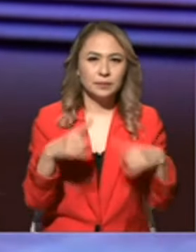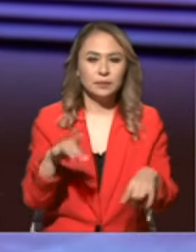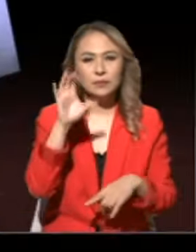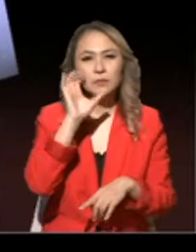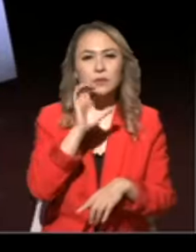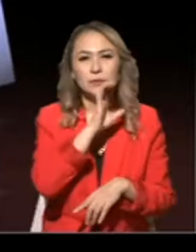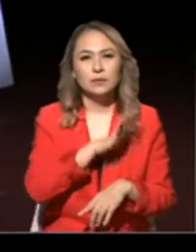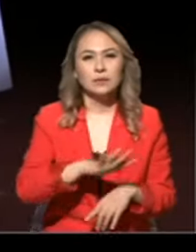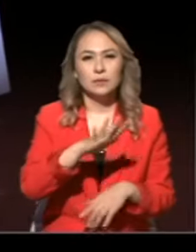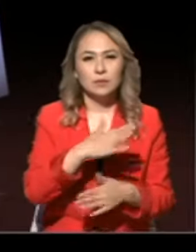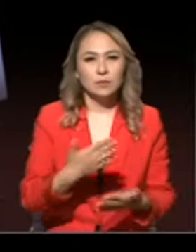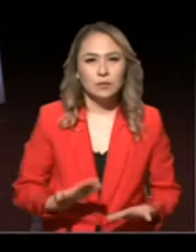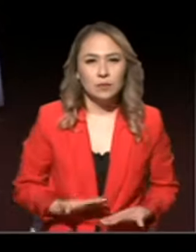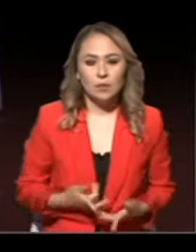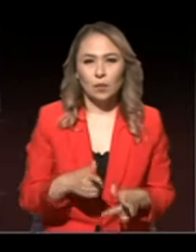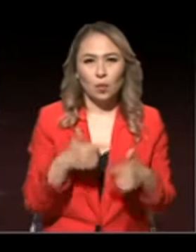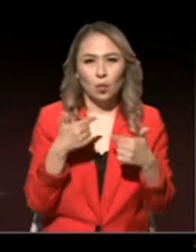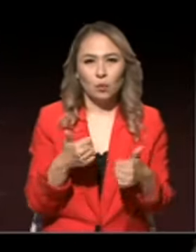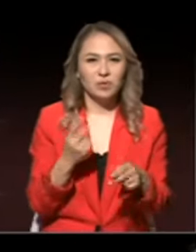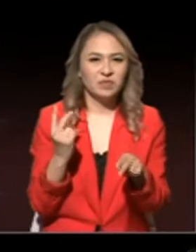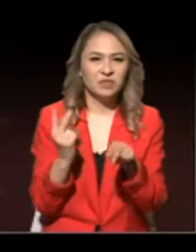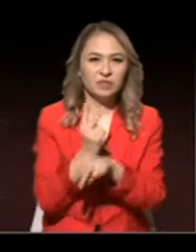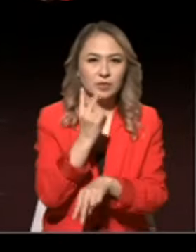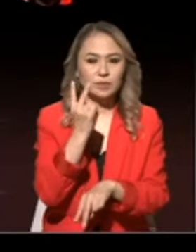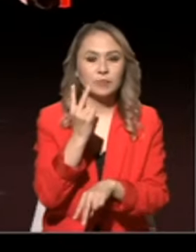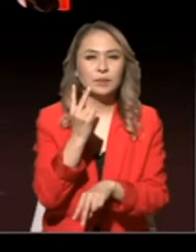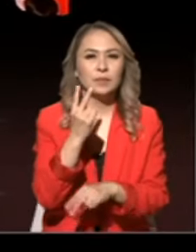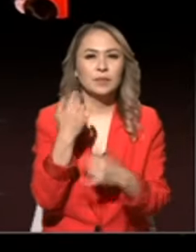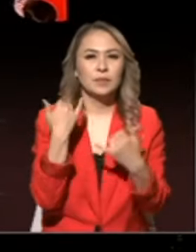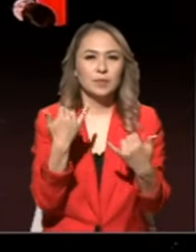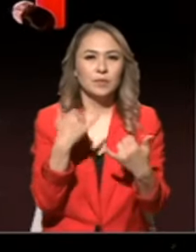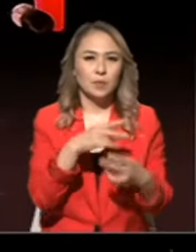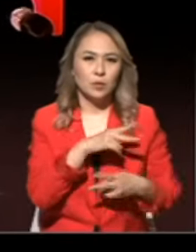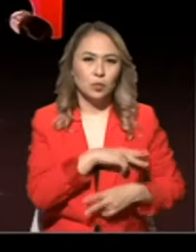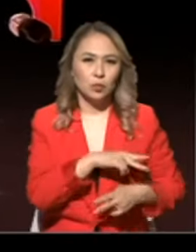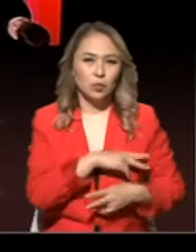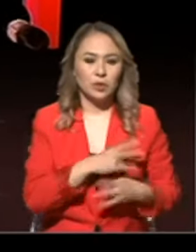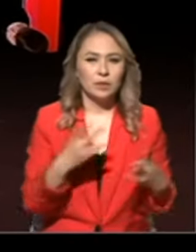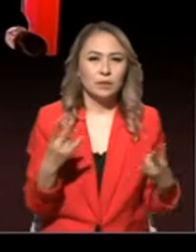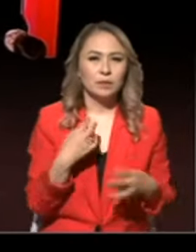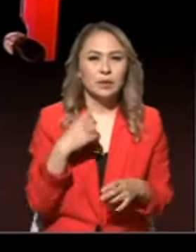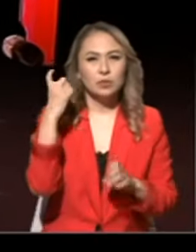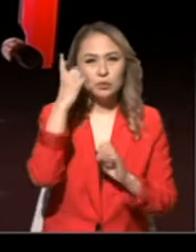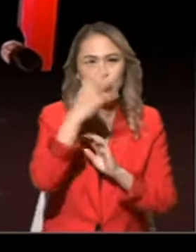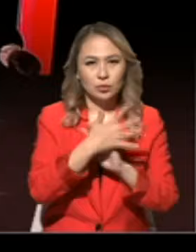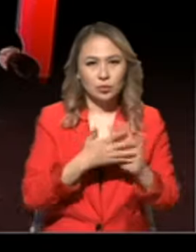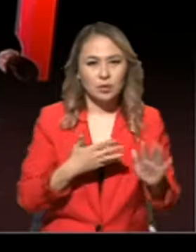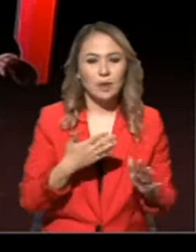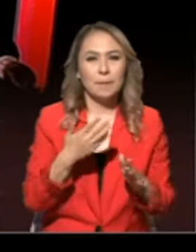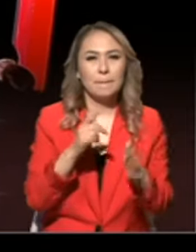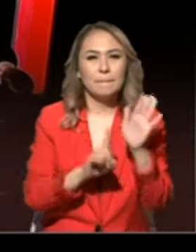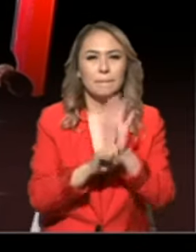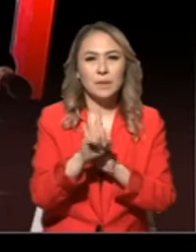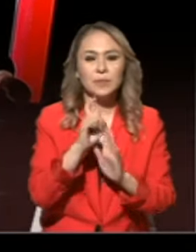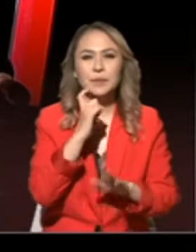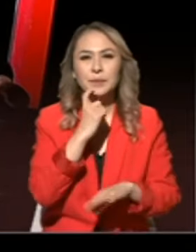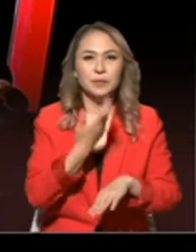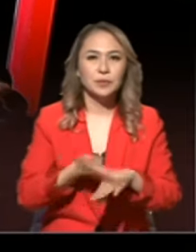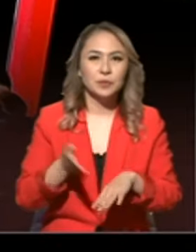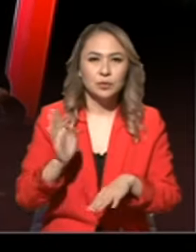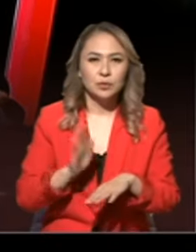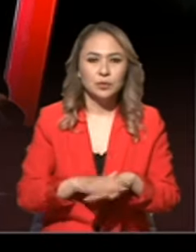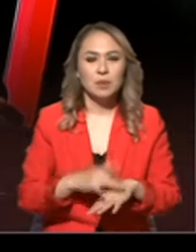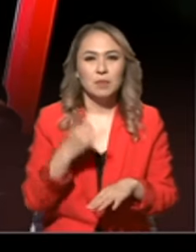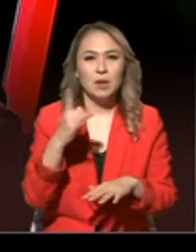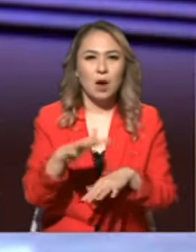облысқа қарағанда жағдайлары өте жақсы, екесе жақсы. Яғни ол жерде еңбек ету керек. Мен түсінемін, басында келгенде қиналады.